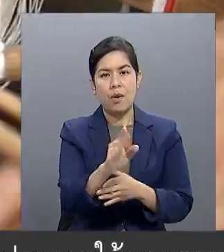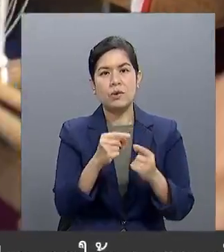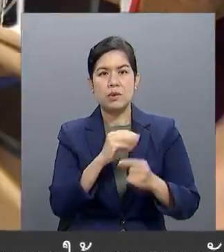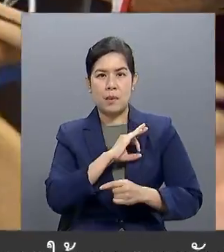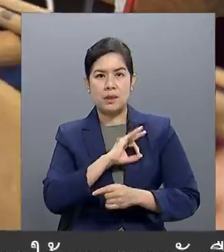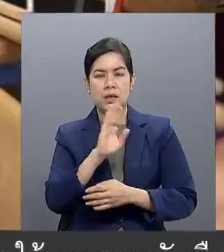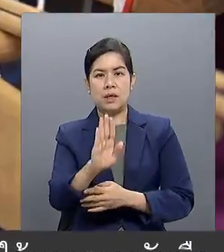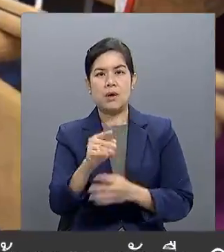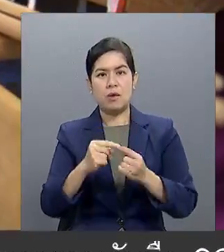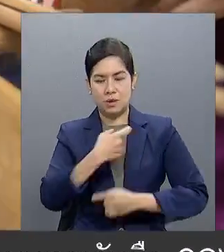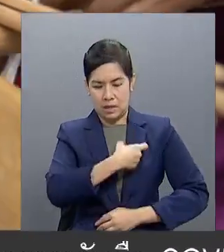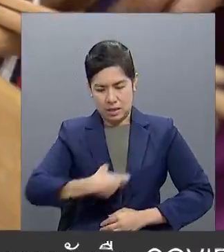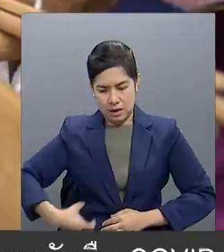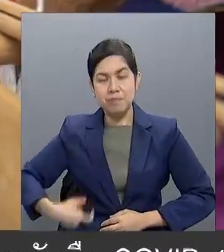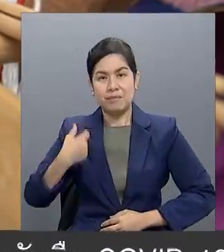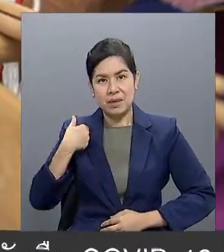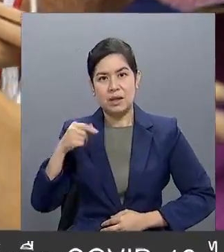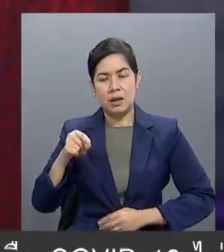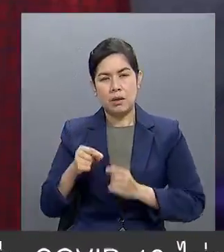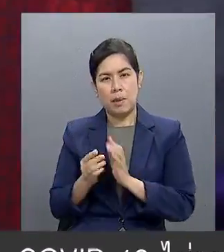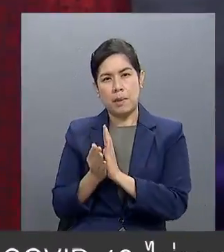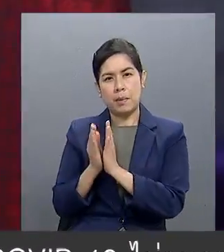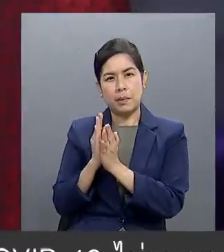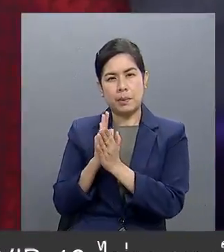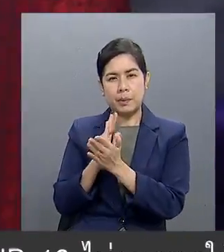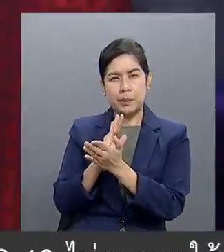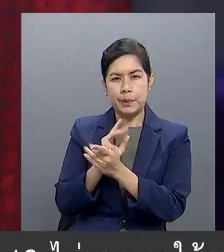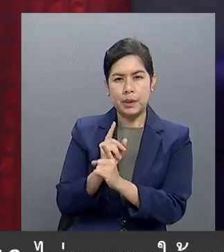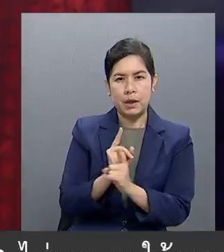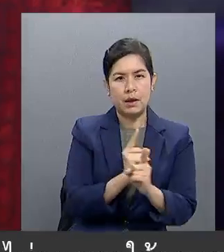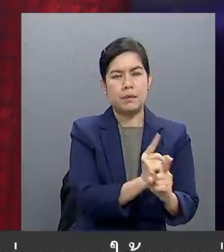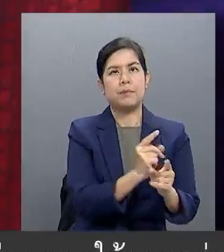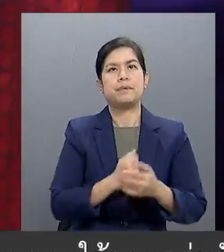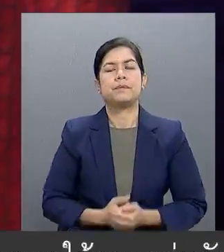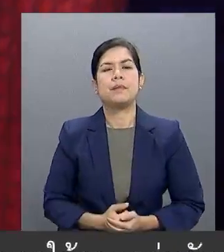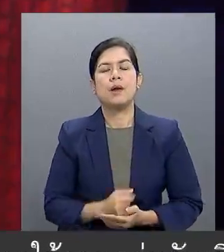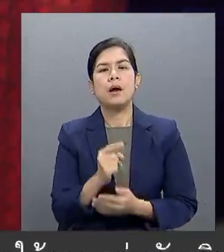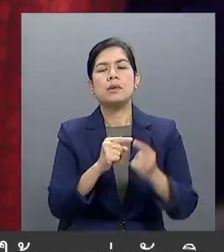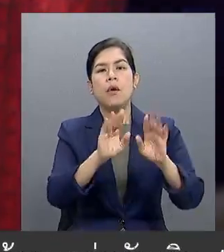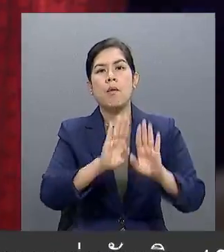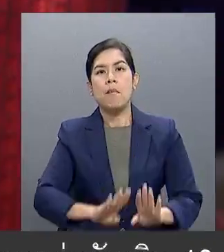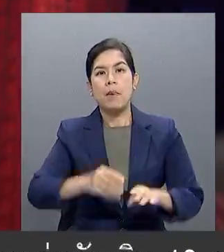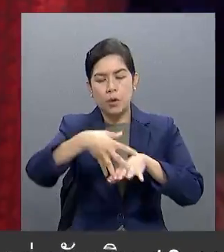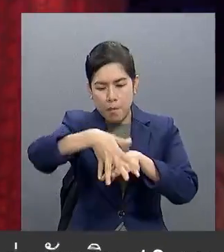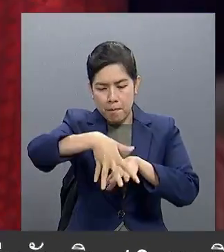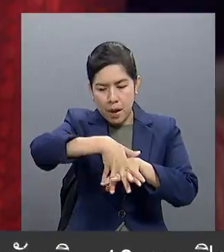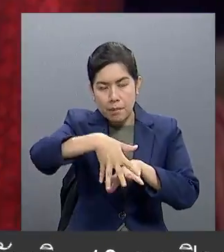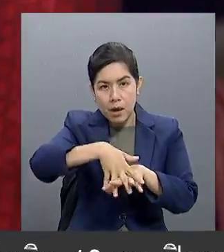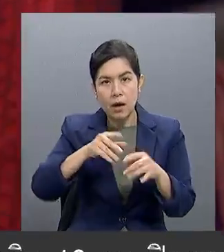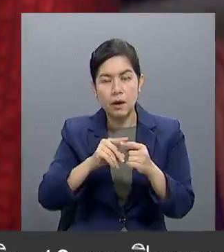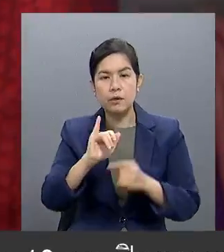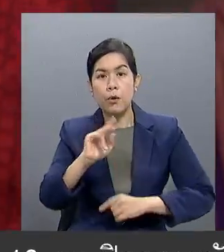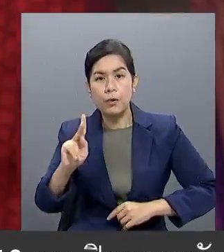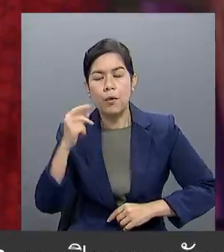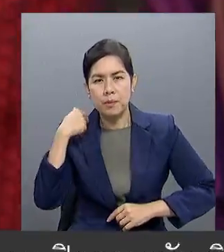ะฟื้นมาตั้งแต่นั้นนะคะผ้ายกมันก็มีเยอะหลายรายมันจะมีตั้งแต่ดอก